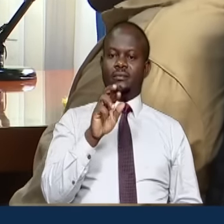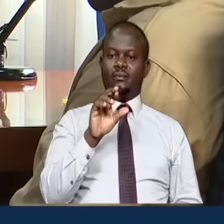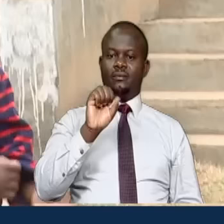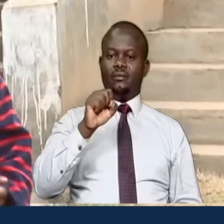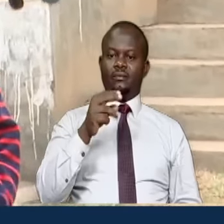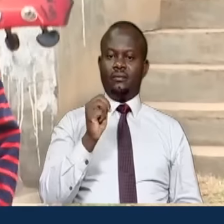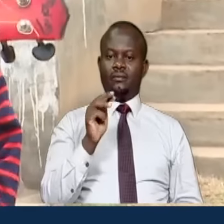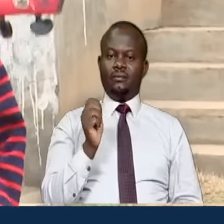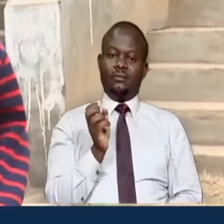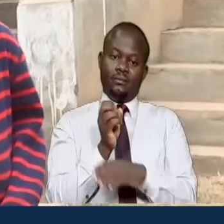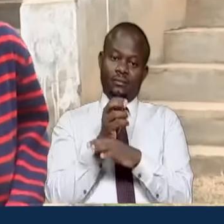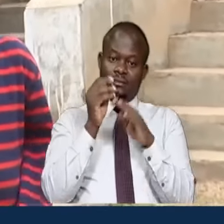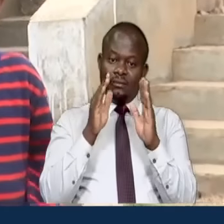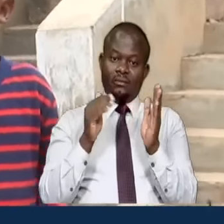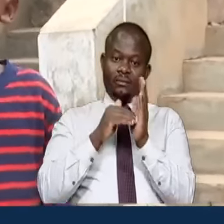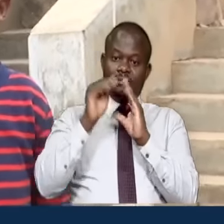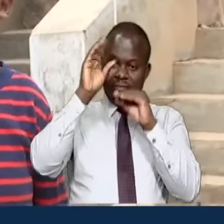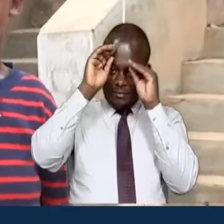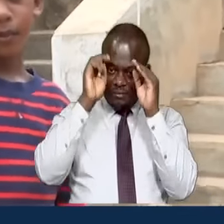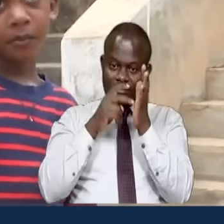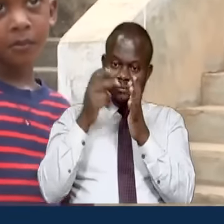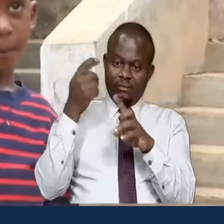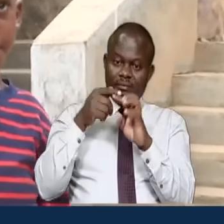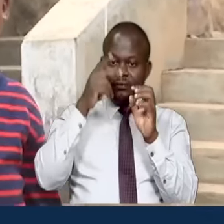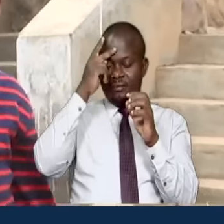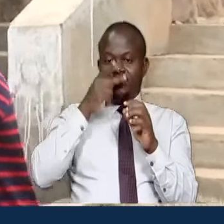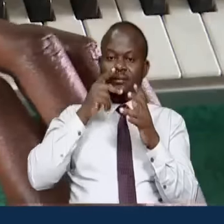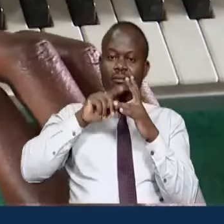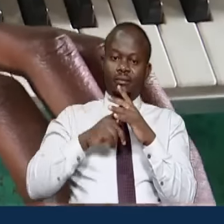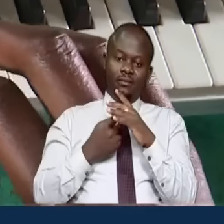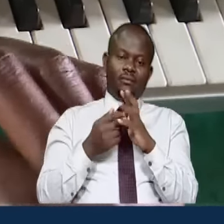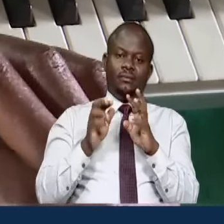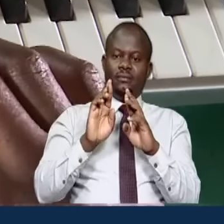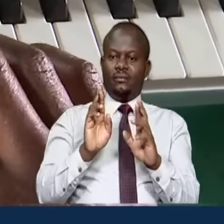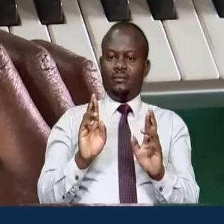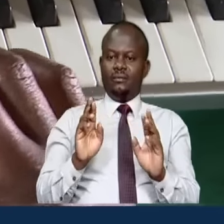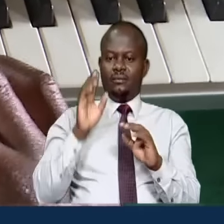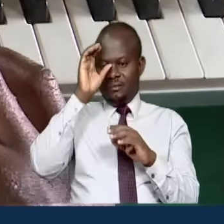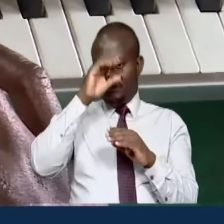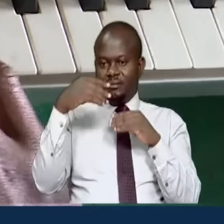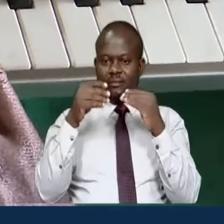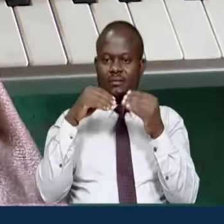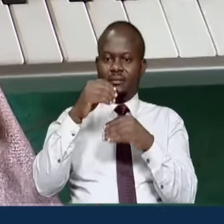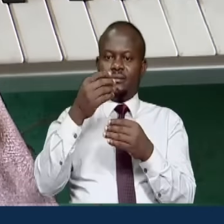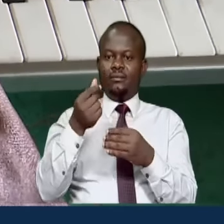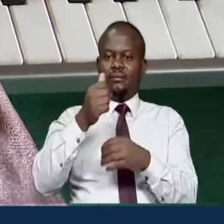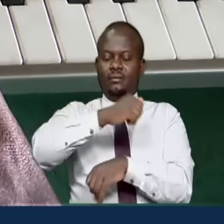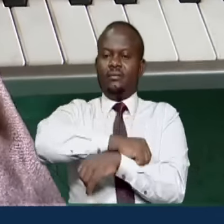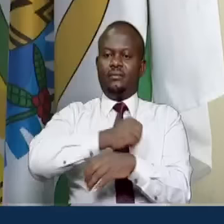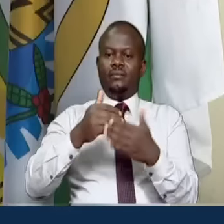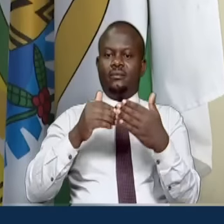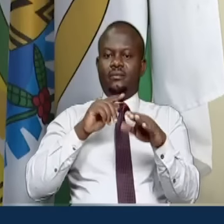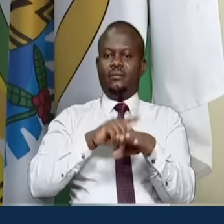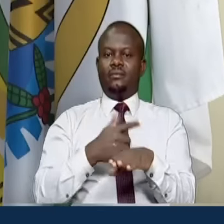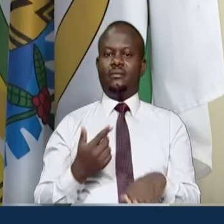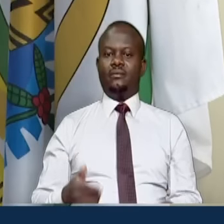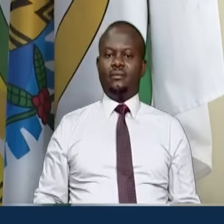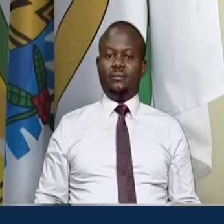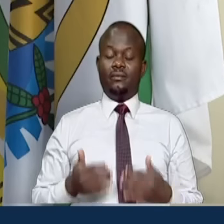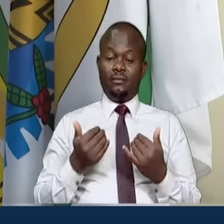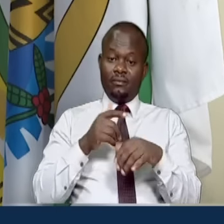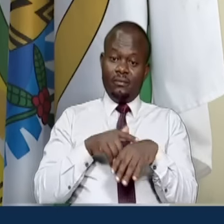inama abanyeshuri gusubira amasomo yabo, ndetse n'ababyeyi bagatangira kwitegura bashaka ibikoresho n'amafaranga y'ishuri hakiri kare. Umwanya mwiza